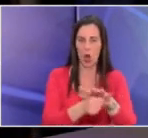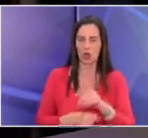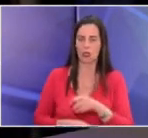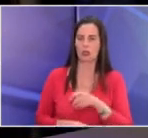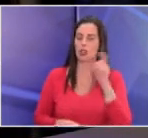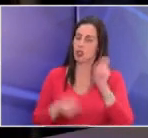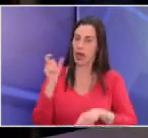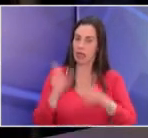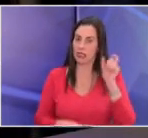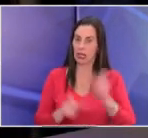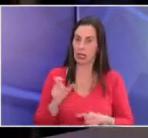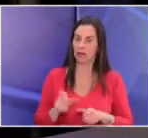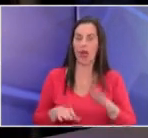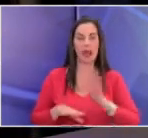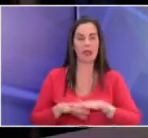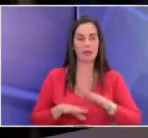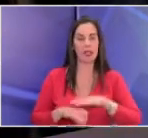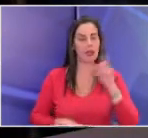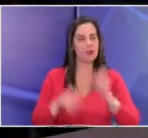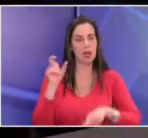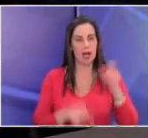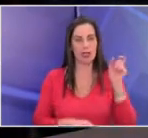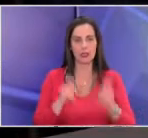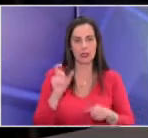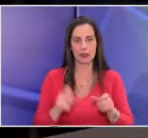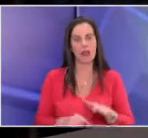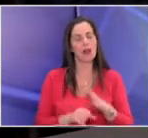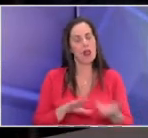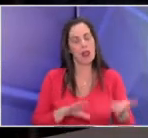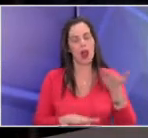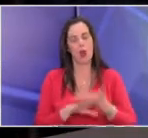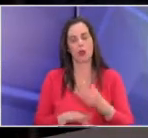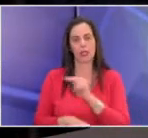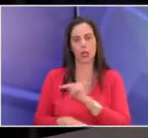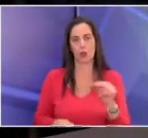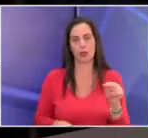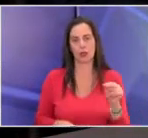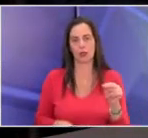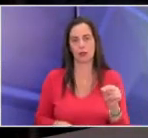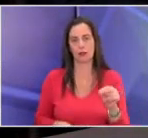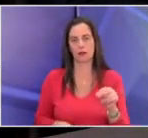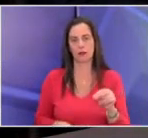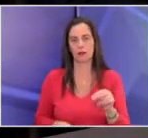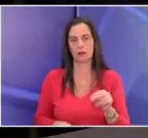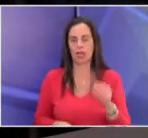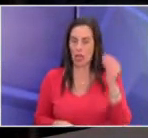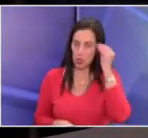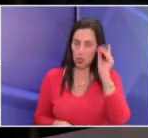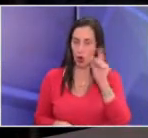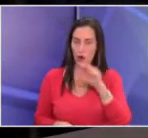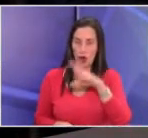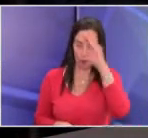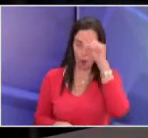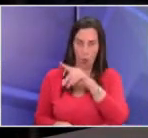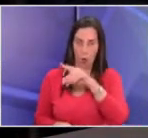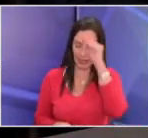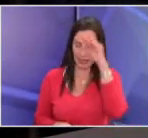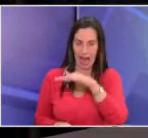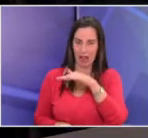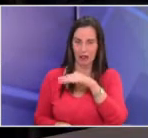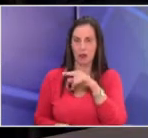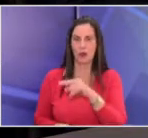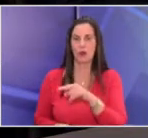שדווקא ההורים של אברה עושים המון. אני יודע. ביכולת שלהם הם עושים המון. אני חושבת שהמשפחה של